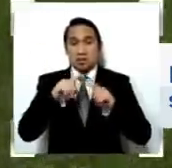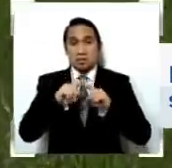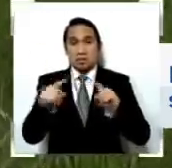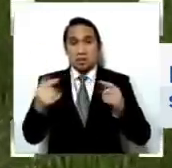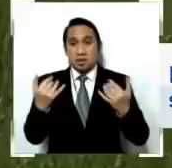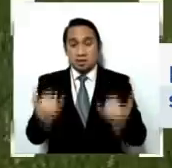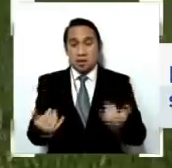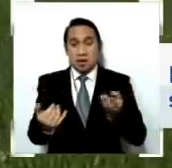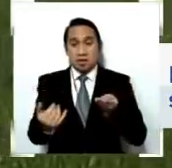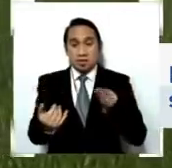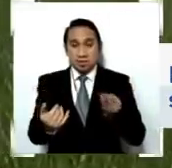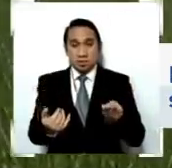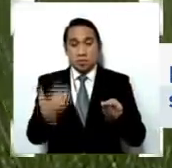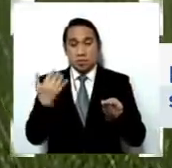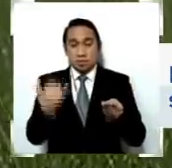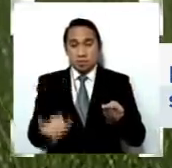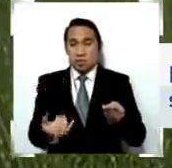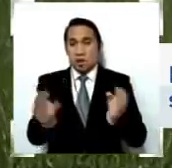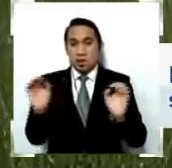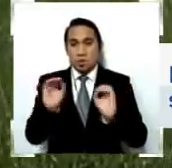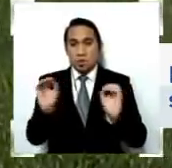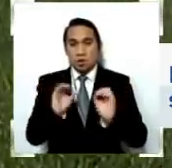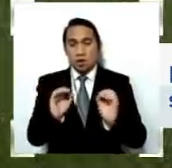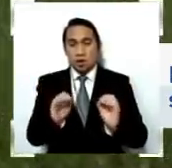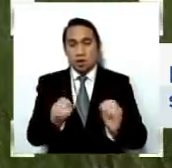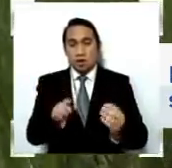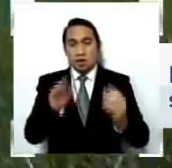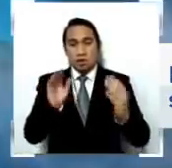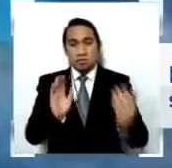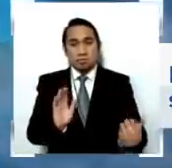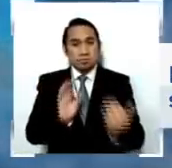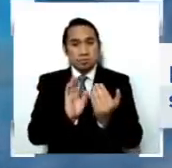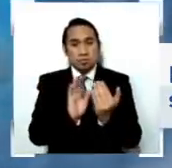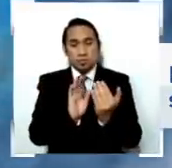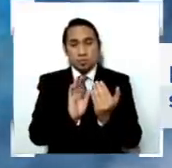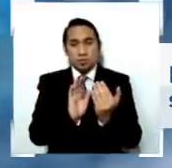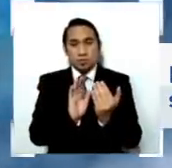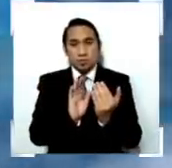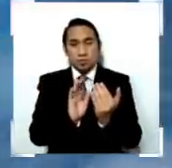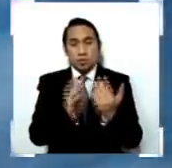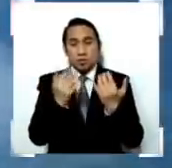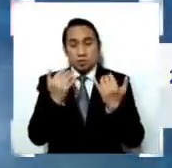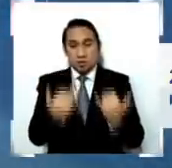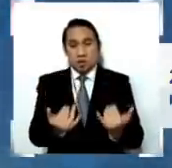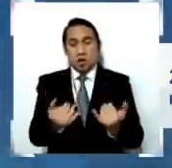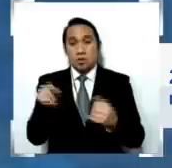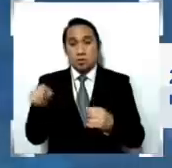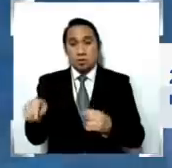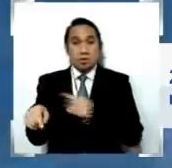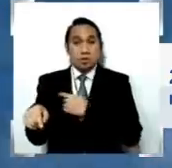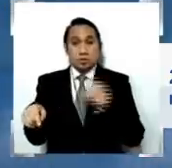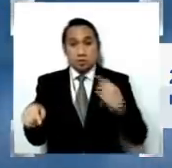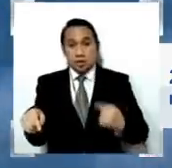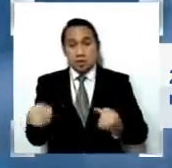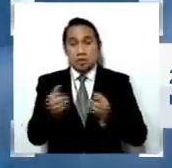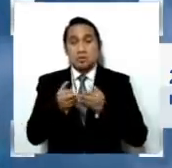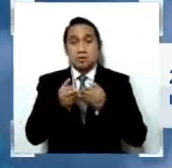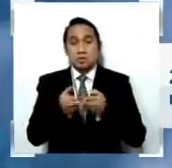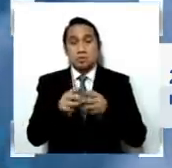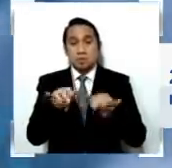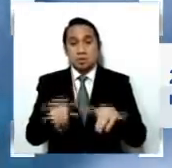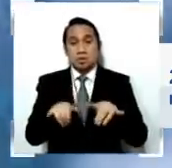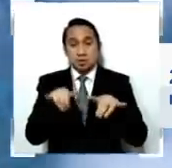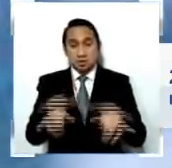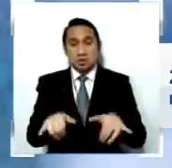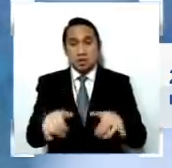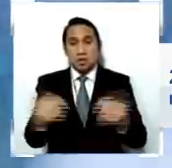at babawasan ang physical contact ng mga kalahok. Patuloy naman ang pananatili ng mga barko ng China sa loob ng Exclusive Economic